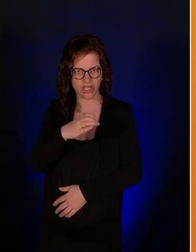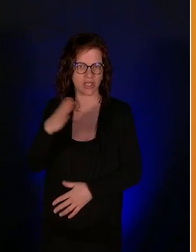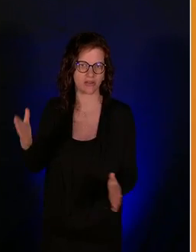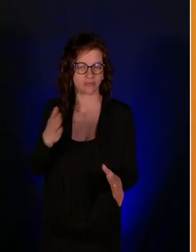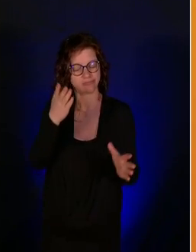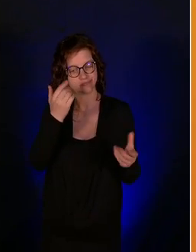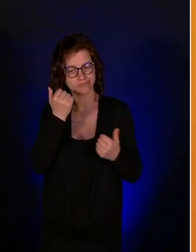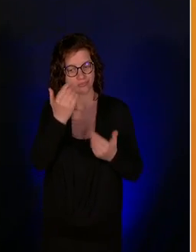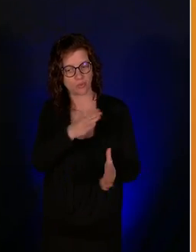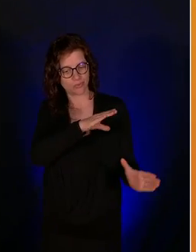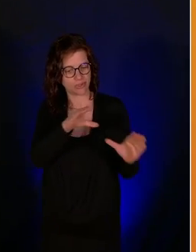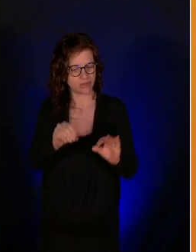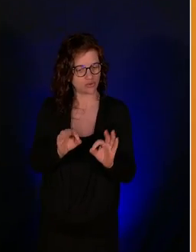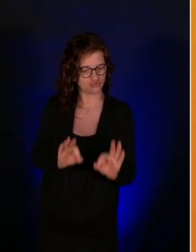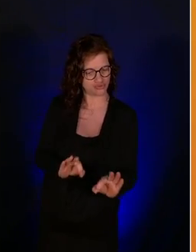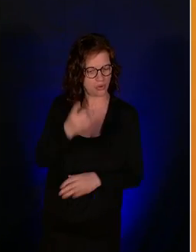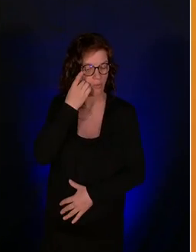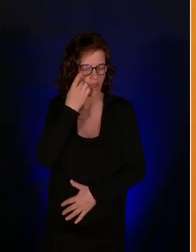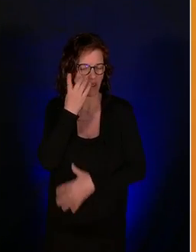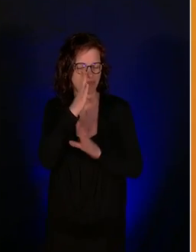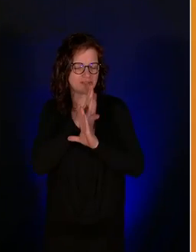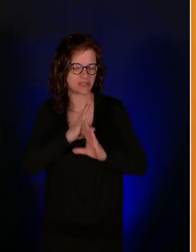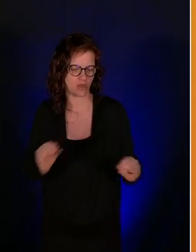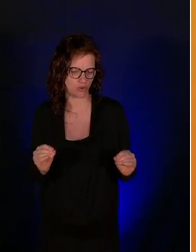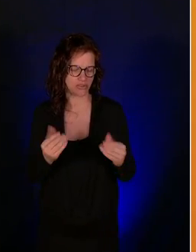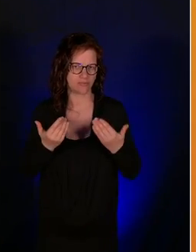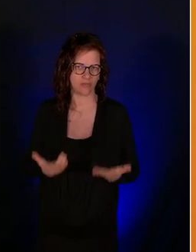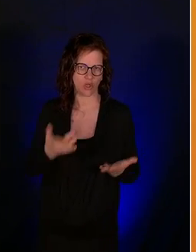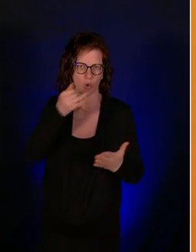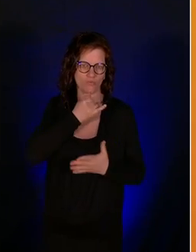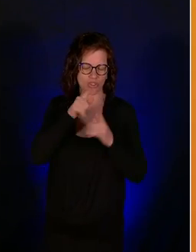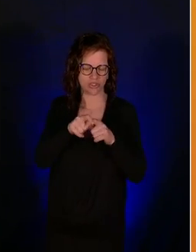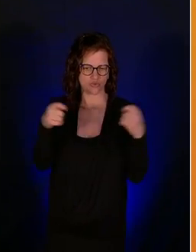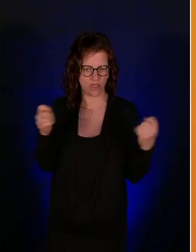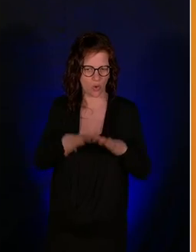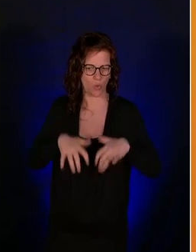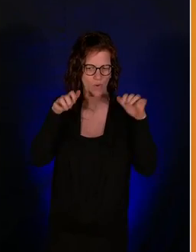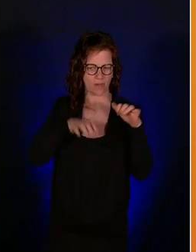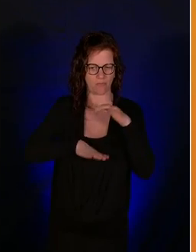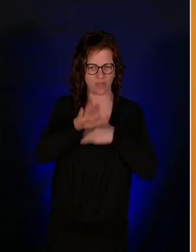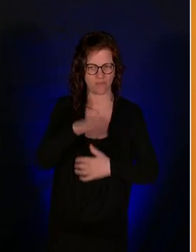sur silencieux et on va tout de suite passer le petit journal du congrès.